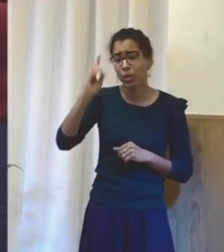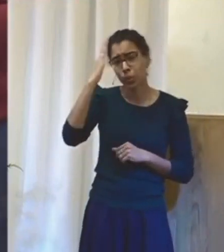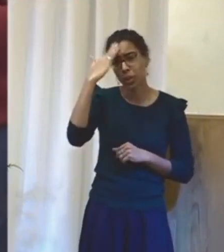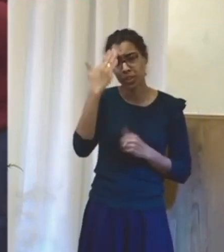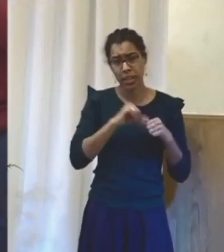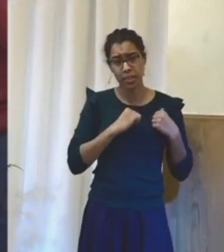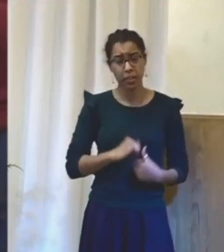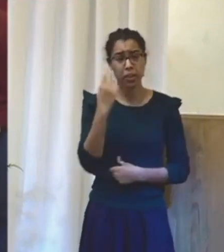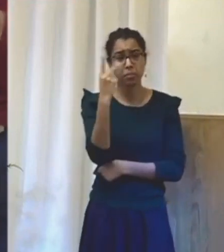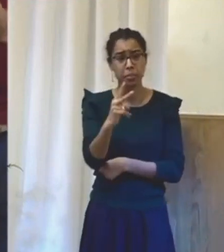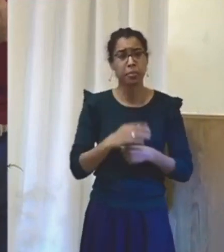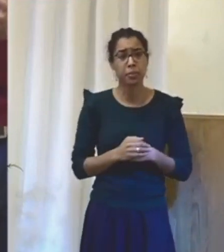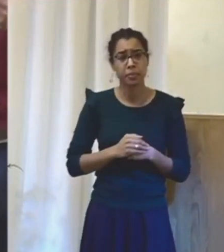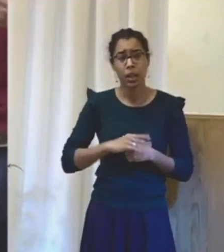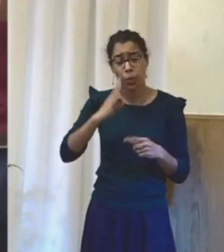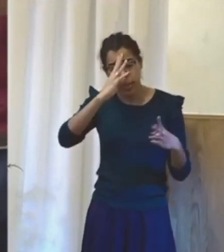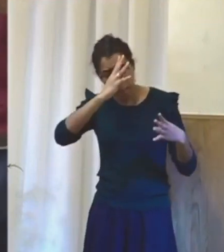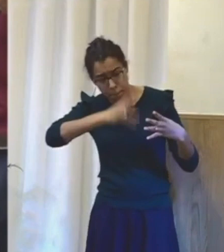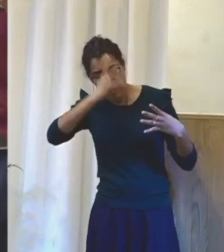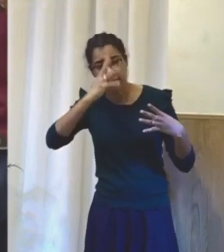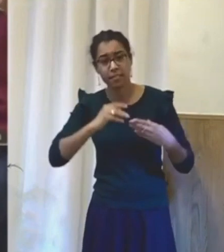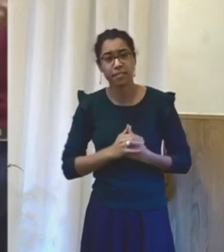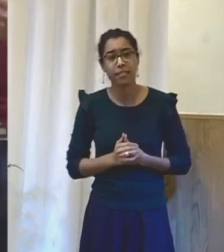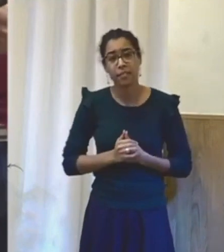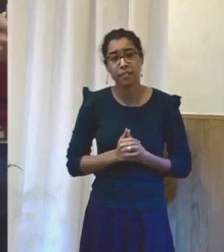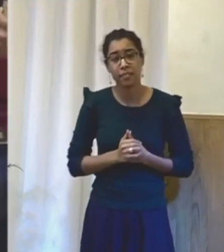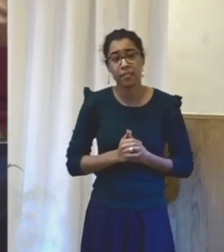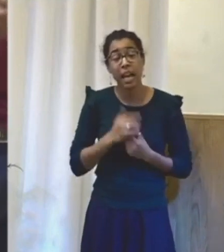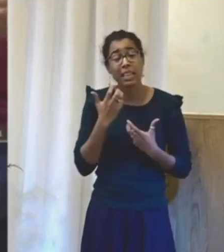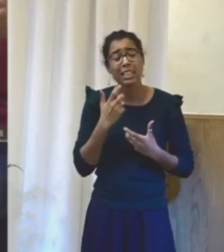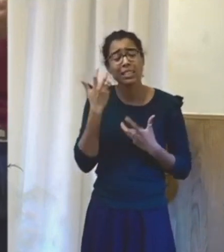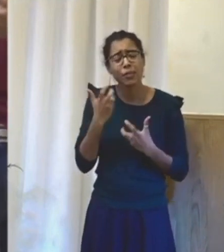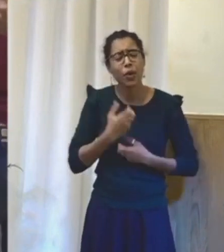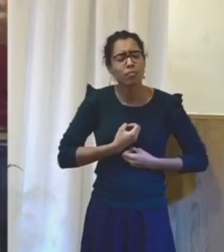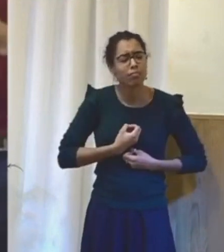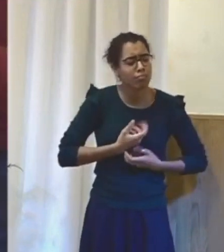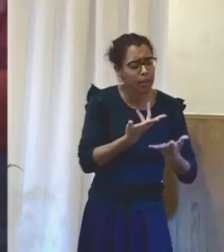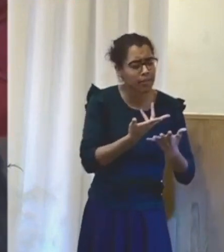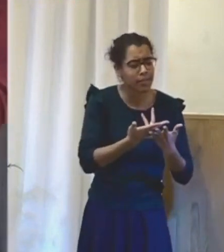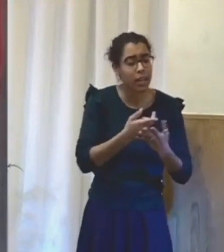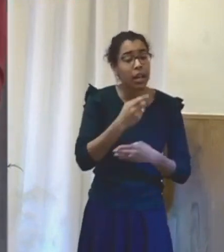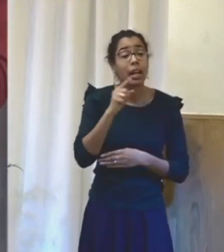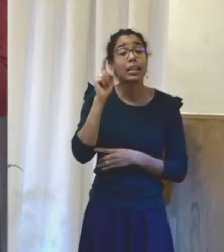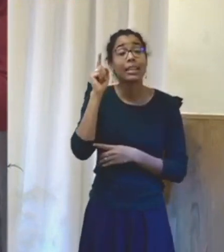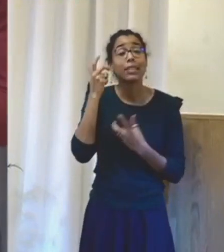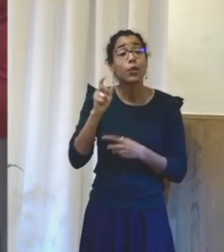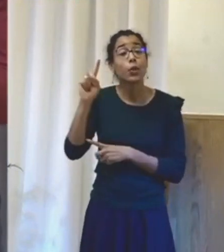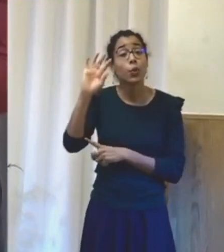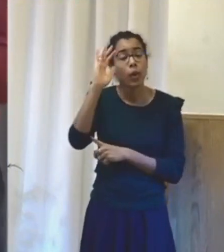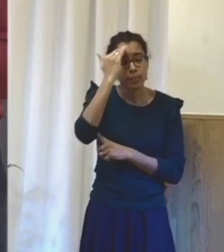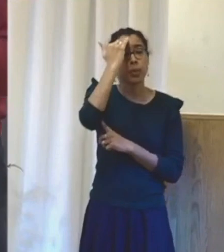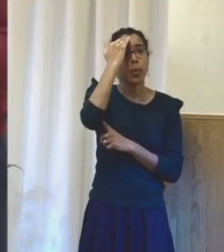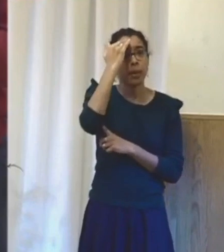cœur. Il sonde ton cœur. Il veut te parler. Il veut que tu saisisses cette